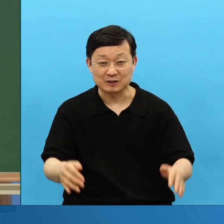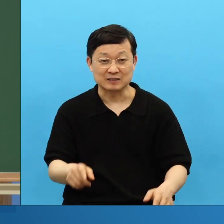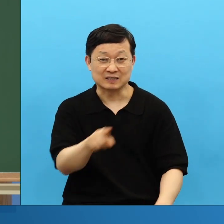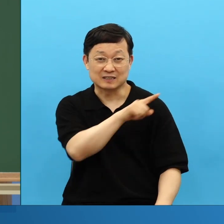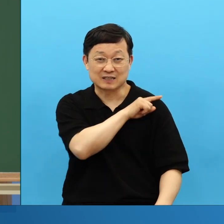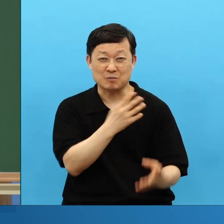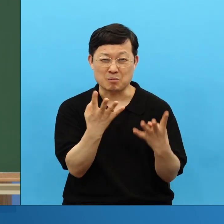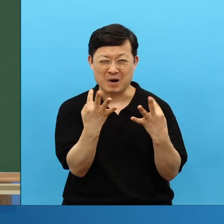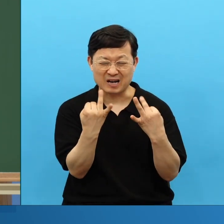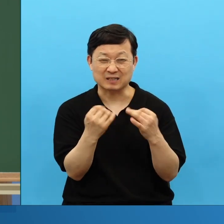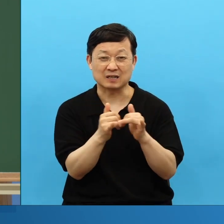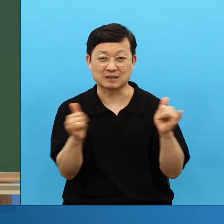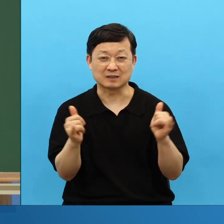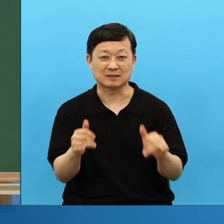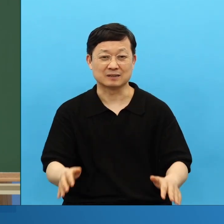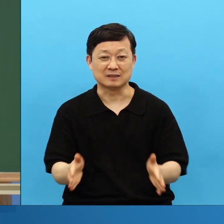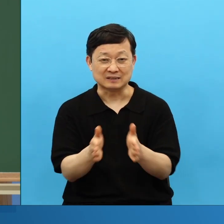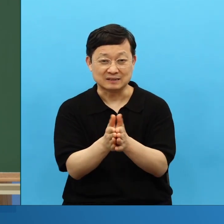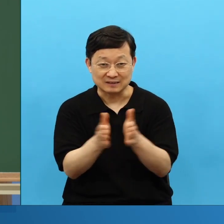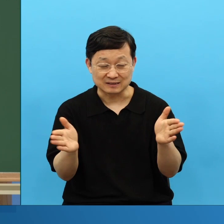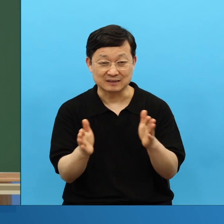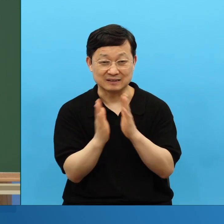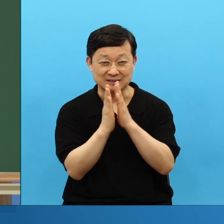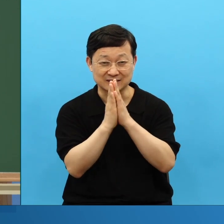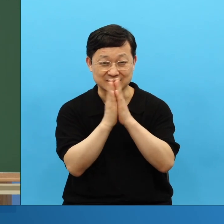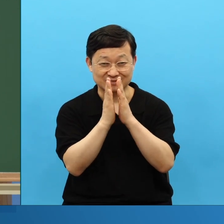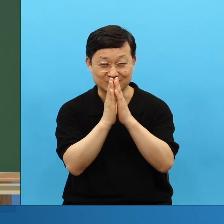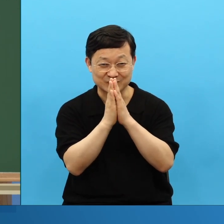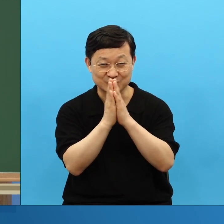사람 책 드리겠습니다. 시작.